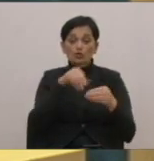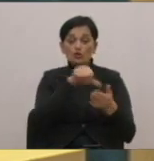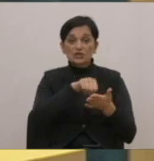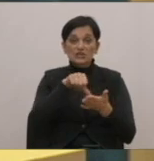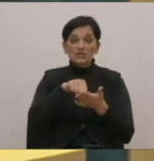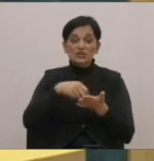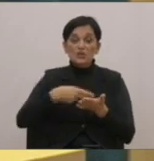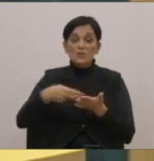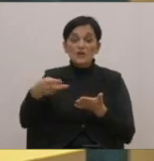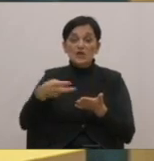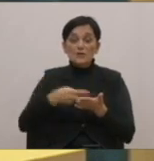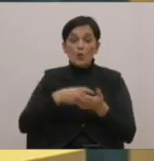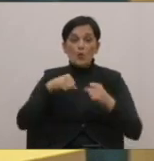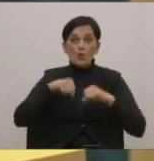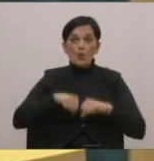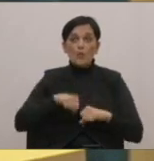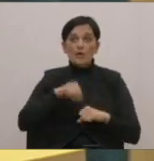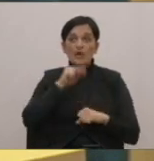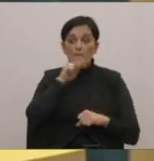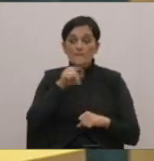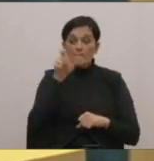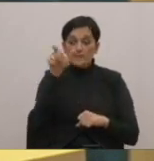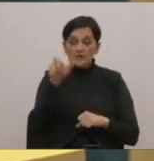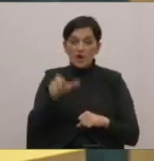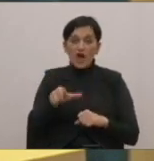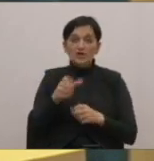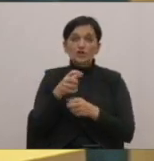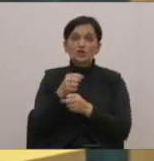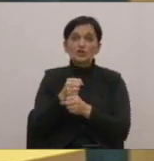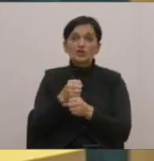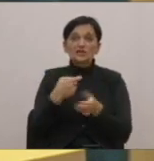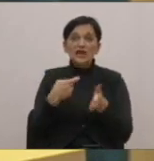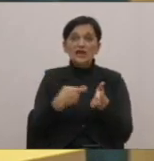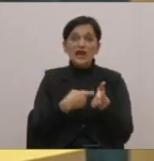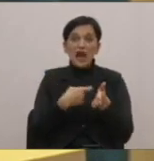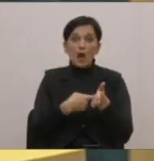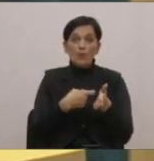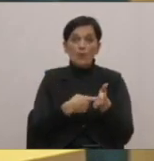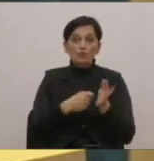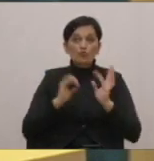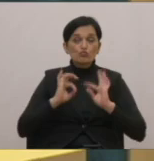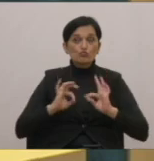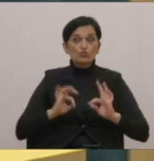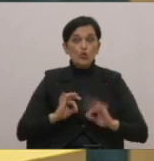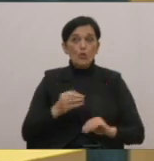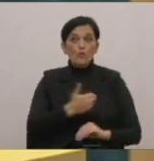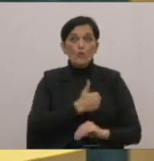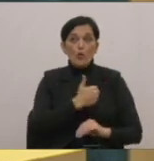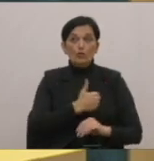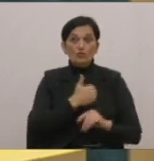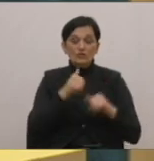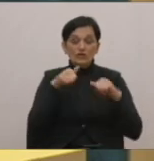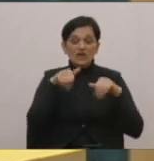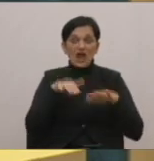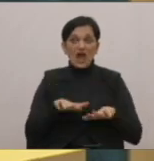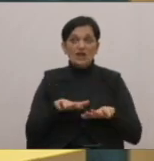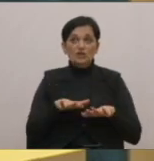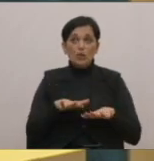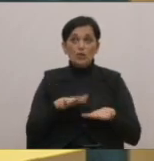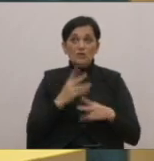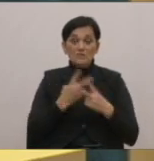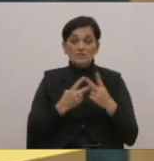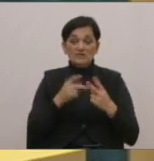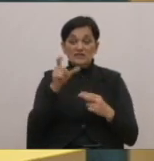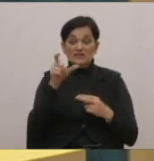მიმოწერის უფლება ბრალდებულს შესაძლებელია შეეზღუდოს გამომძიებლის ან პროკურორის მოტივირებული გადაწყვეტილებით, ხოლო